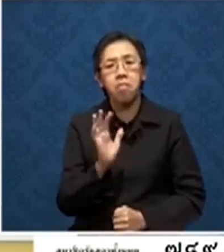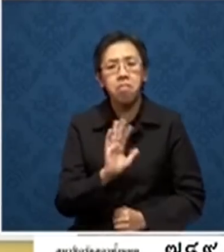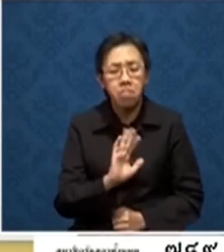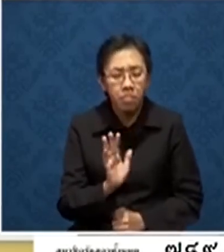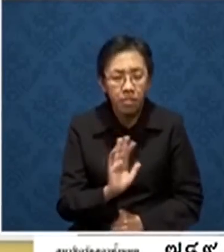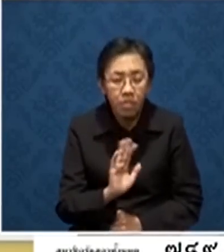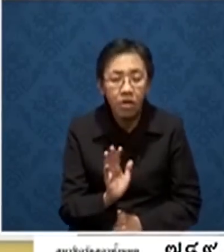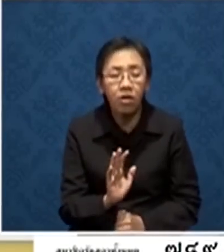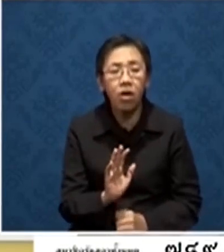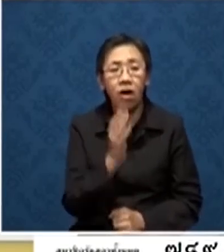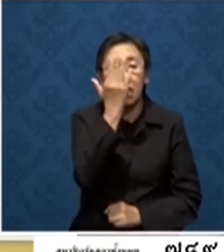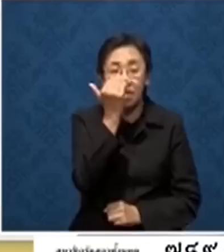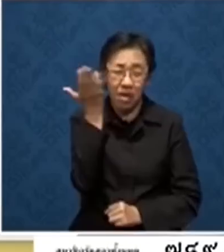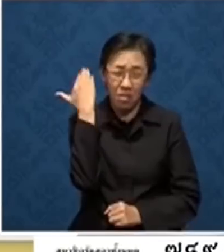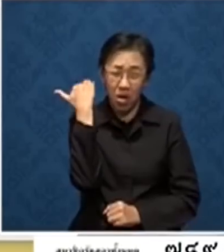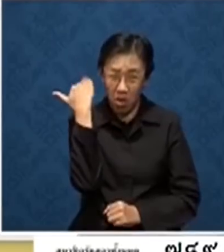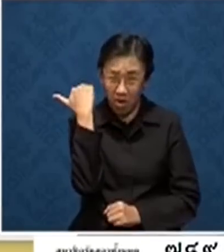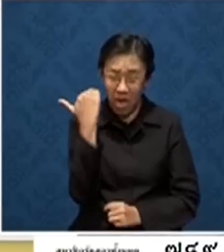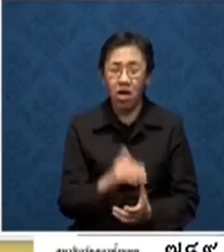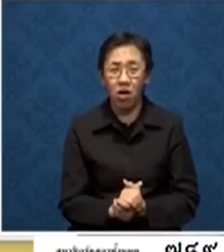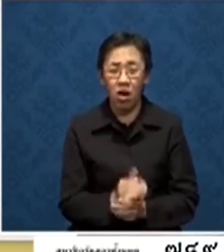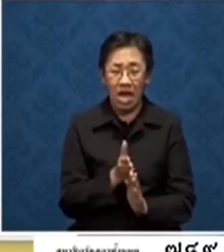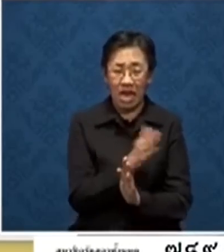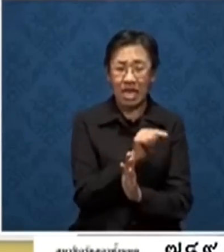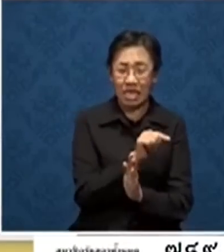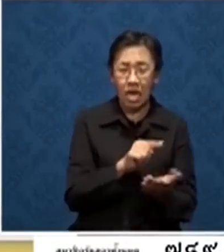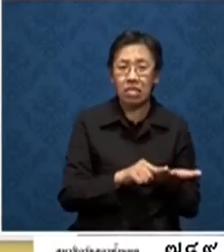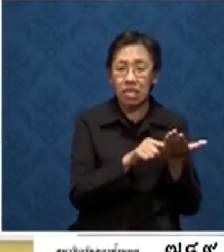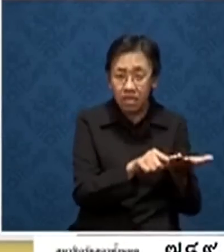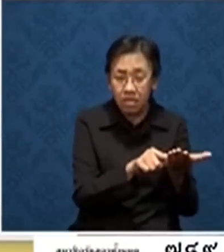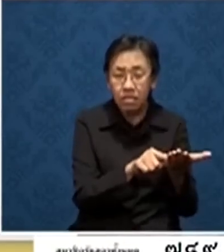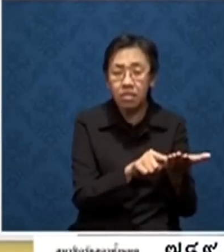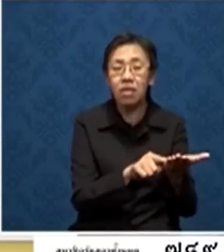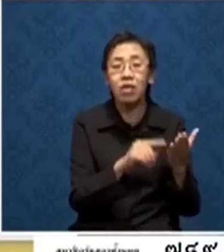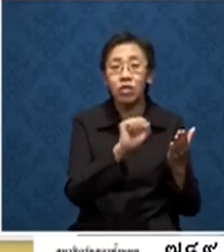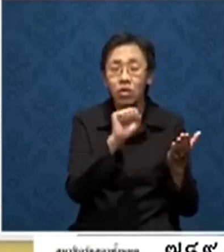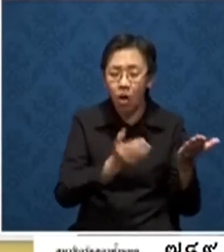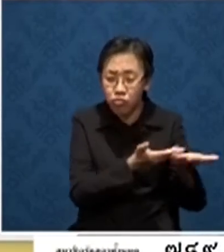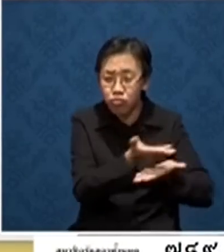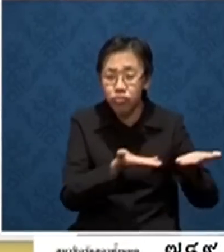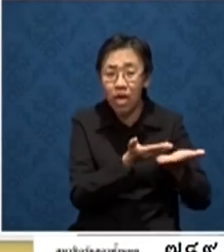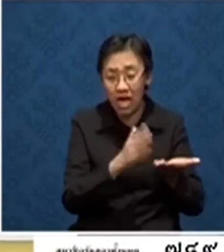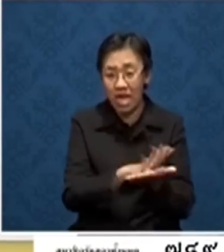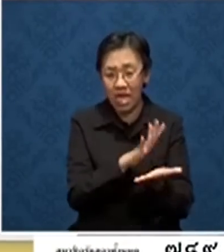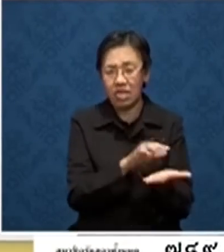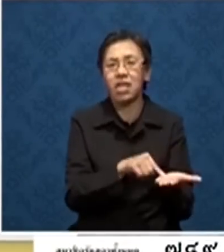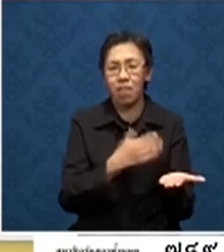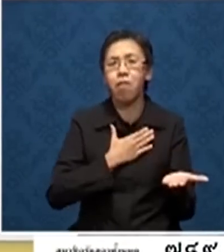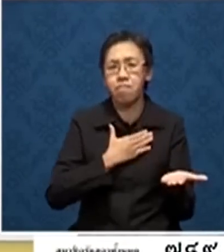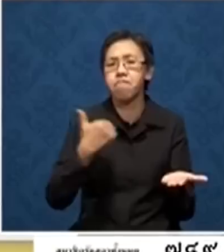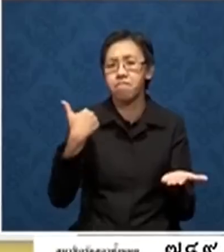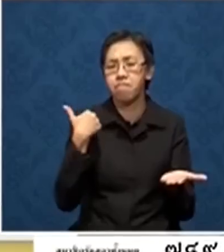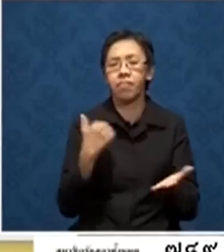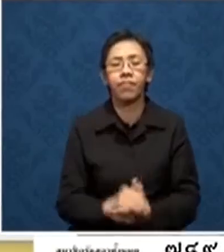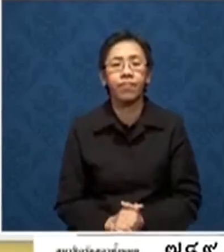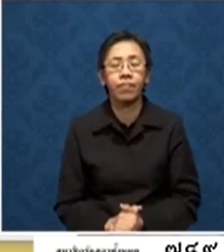สิ่งที่ท่านเสนอในสมัยที่แล้วที่ท่านยื่นนะครับเอ่อซึ่งเอกสารผมก็มีผมเรียนด้วย